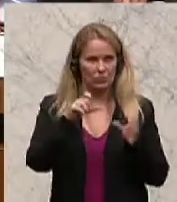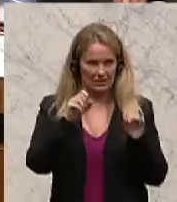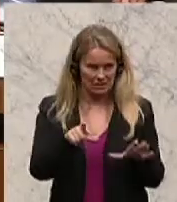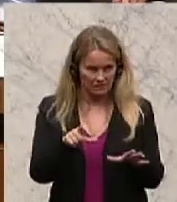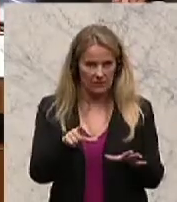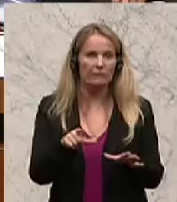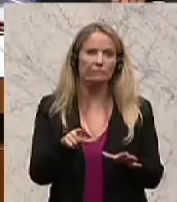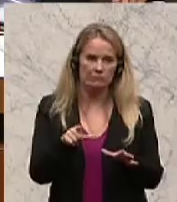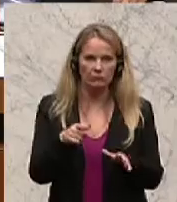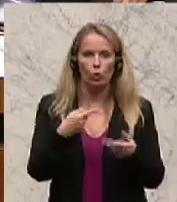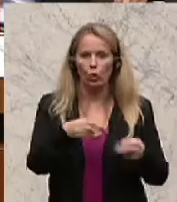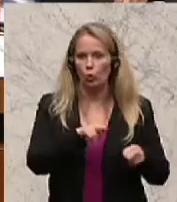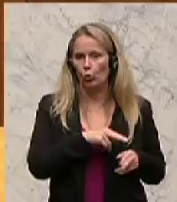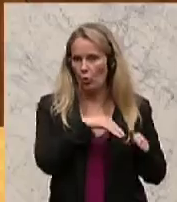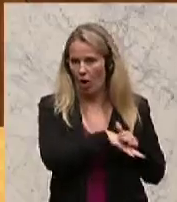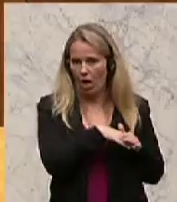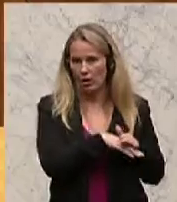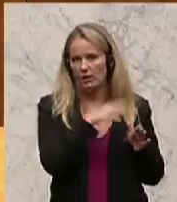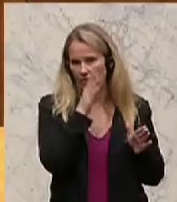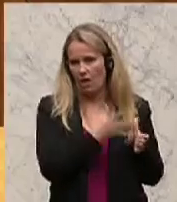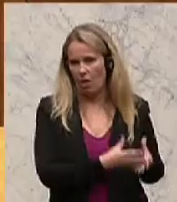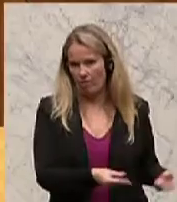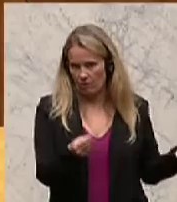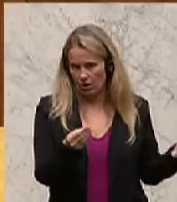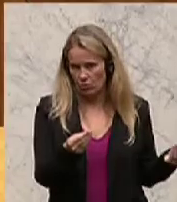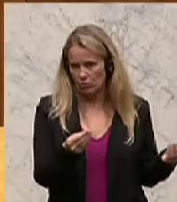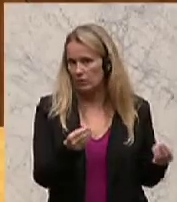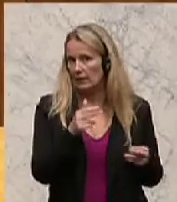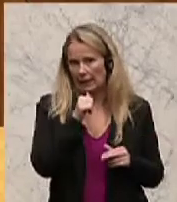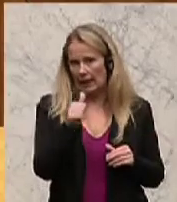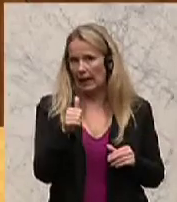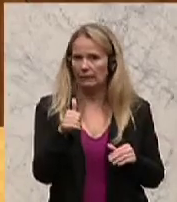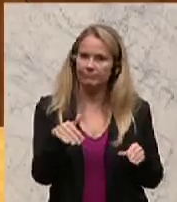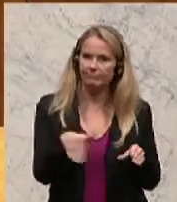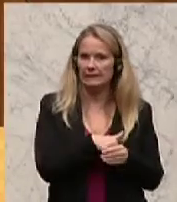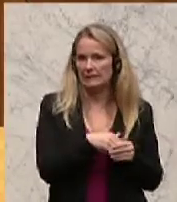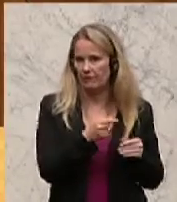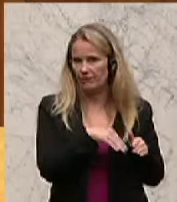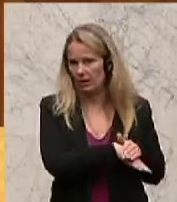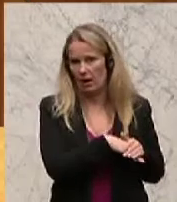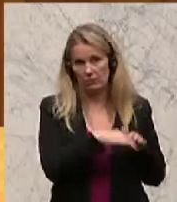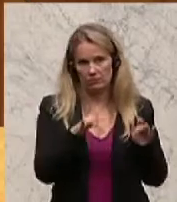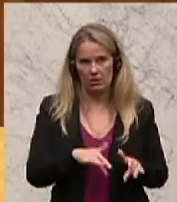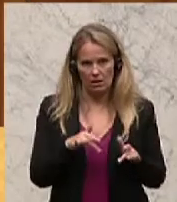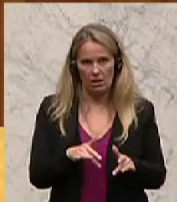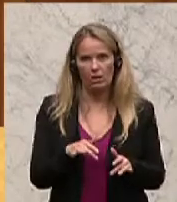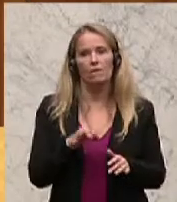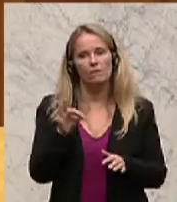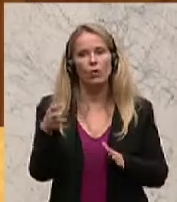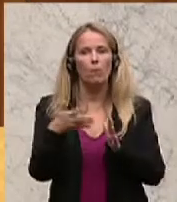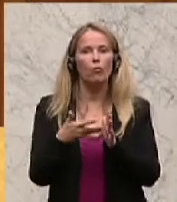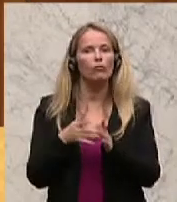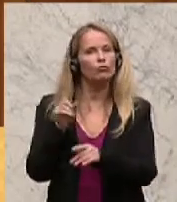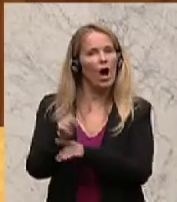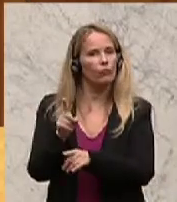die Rücklagen aufgelöst und es werden keine Reserven mehr vorhanden sein, um den Prüfungsauftrag der Volksanwaltschaft